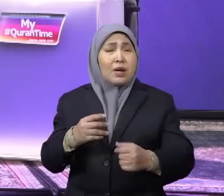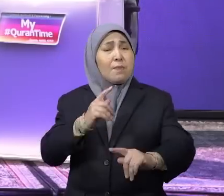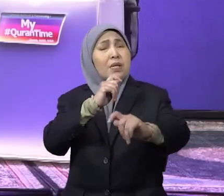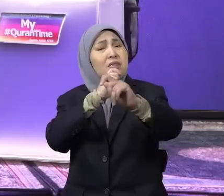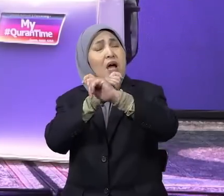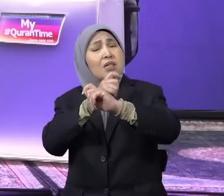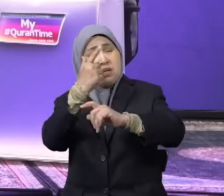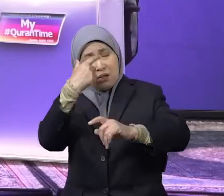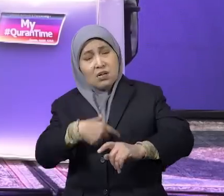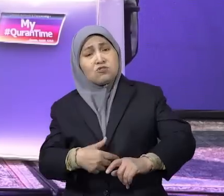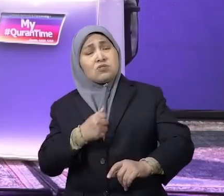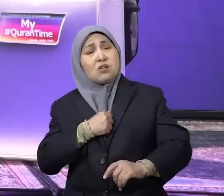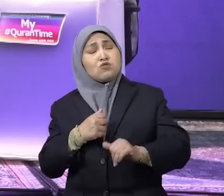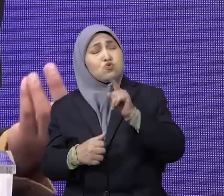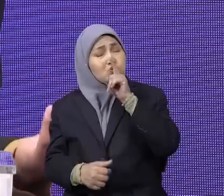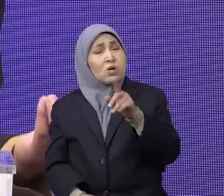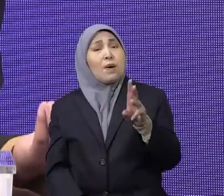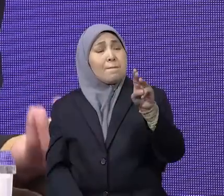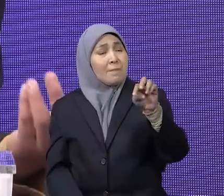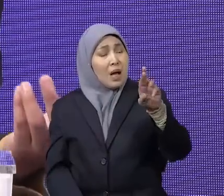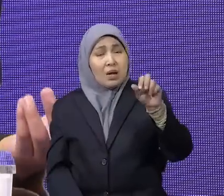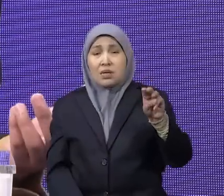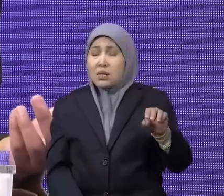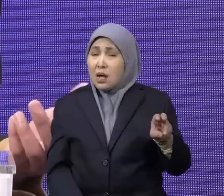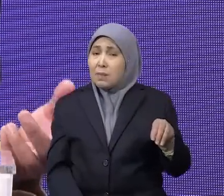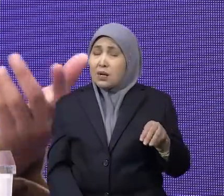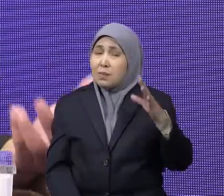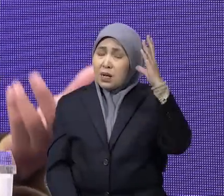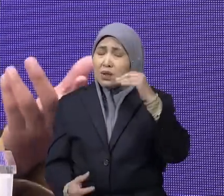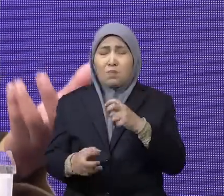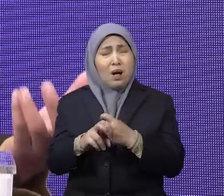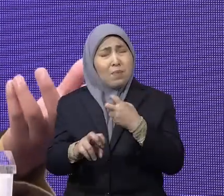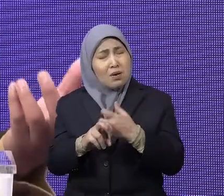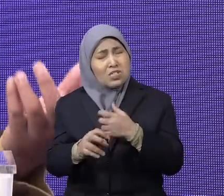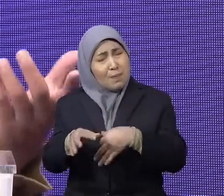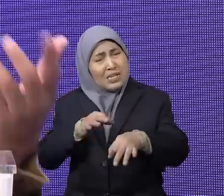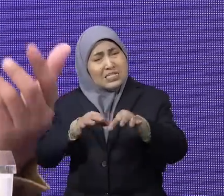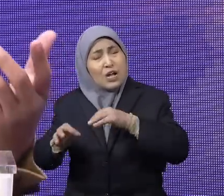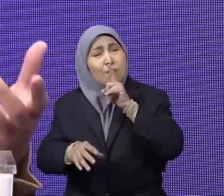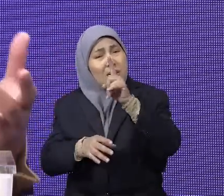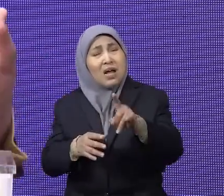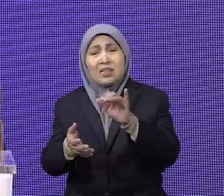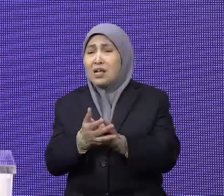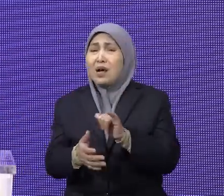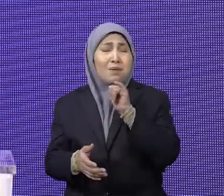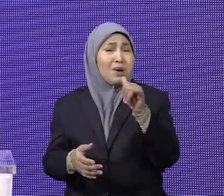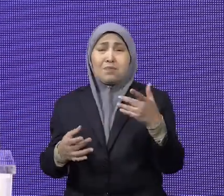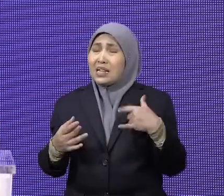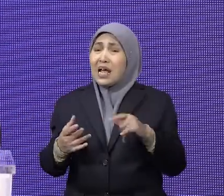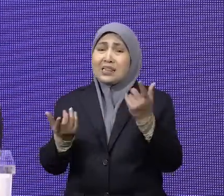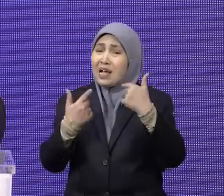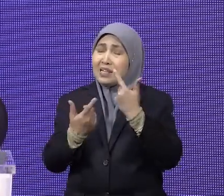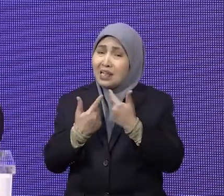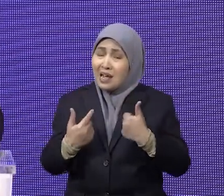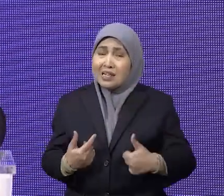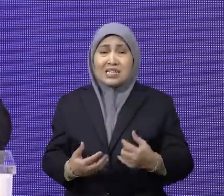nak mempertahankan dirinya, pastilah Maryam alaihi salam akan mengalami kesukaran untuk menjelaskan kebenaran bahawasanya bukanlah